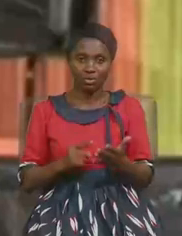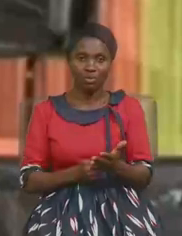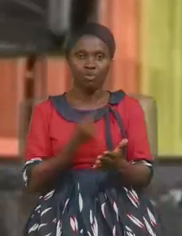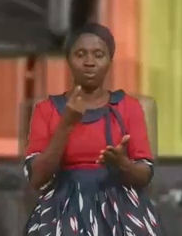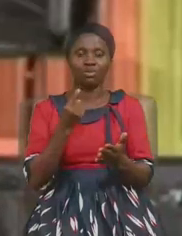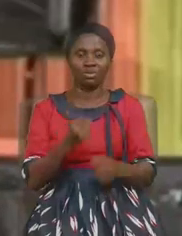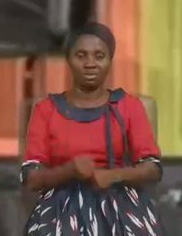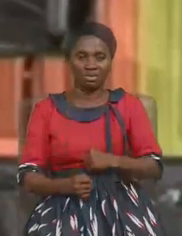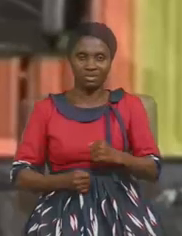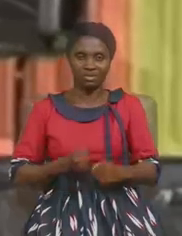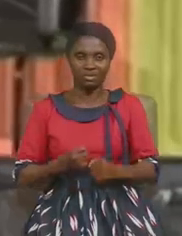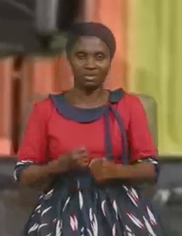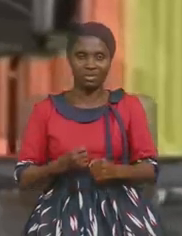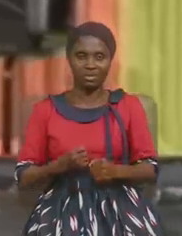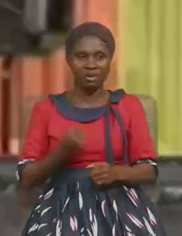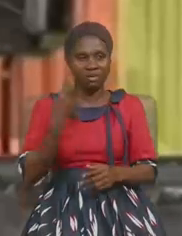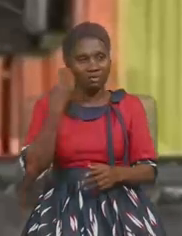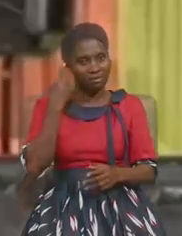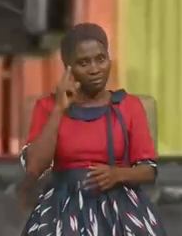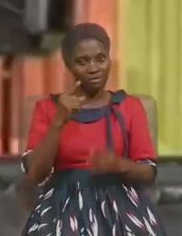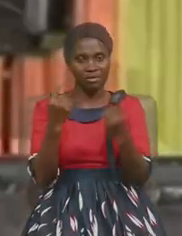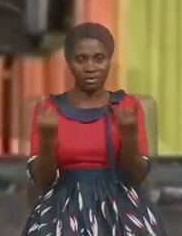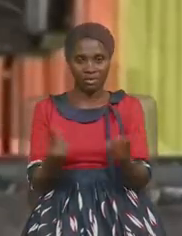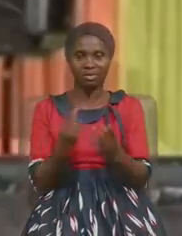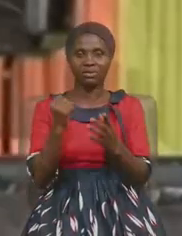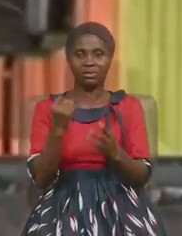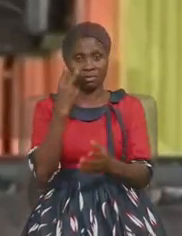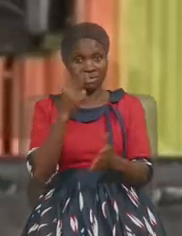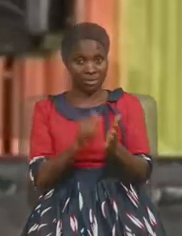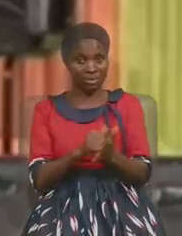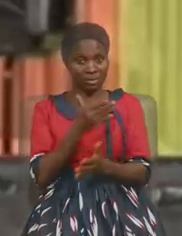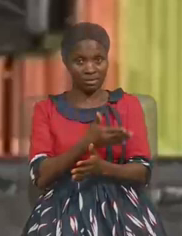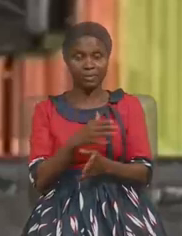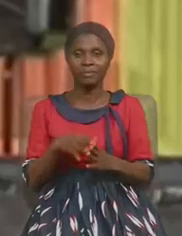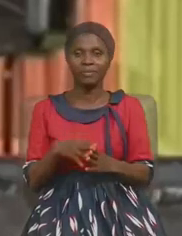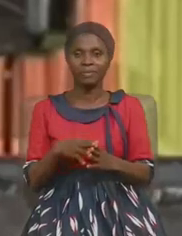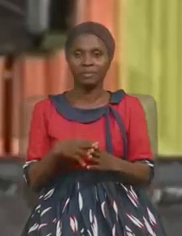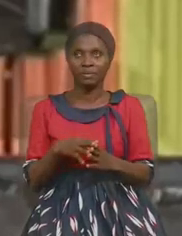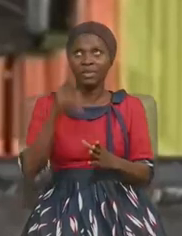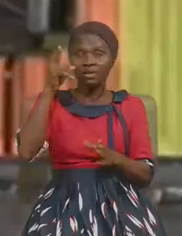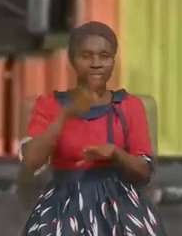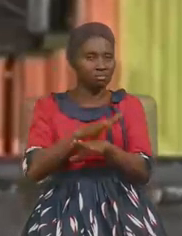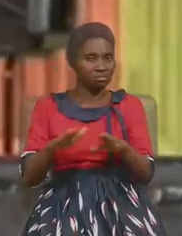a souffert pour les péchés. Vous voyez cela? Il n'a commis aucun péché.